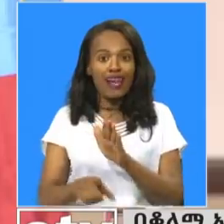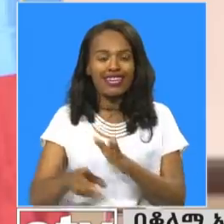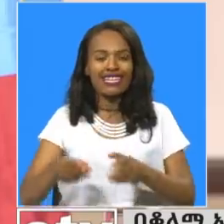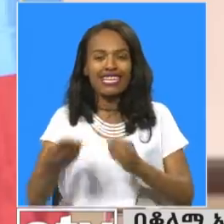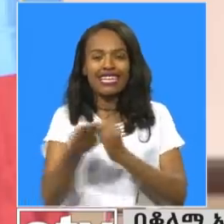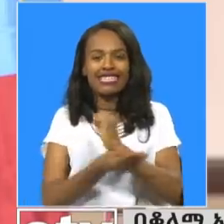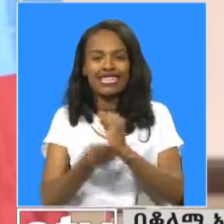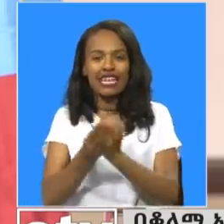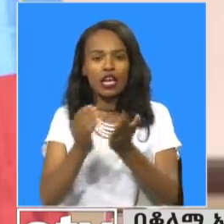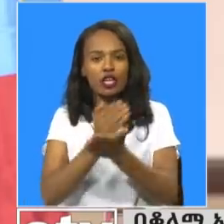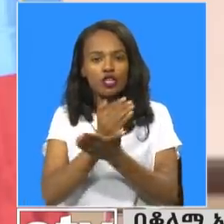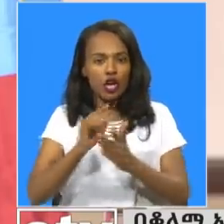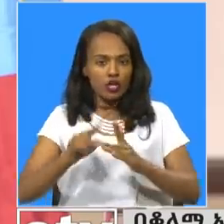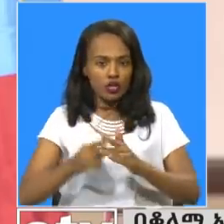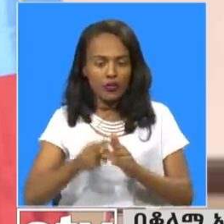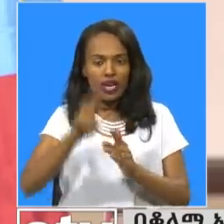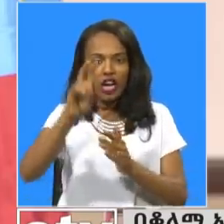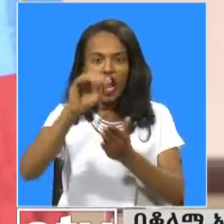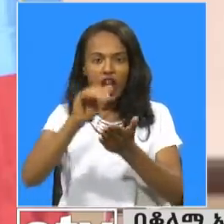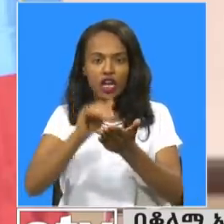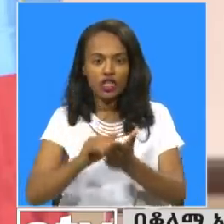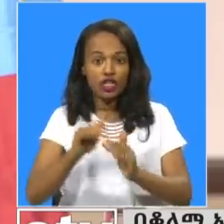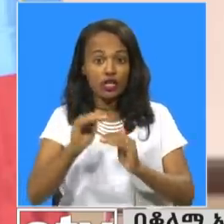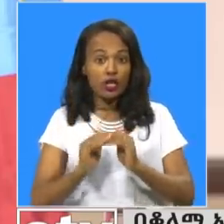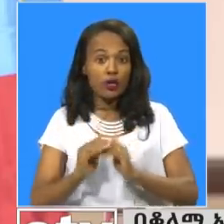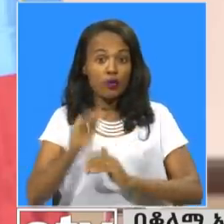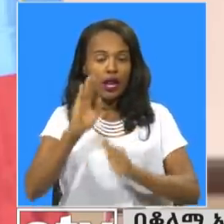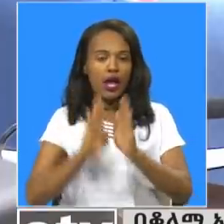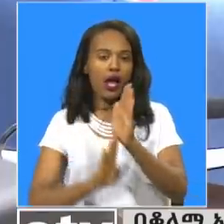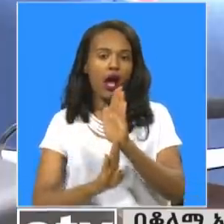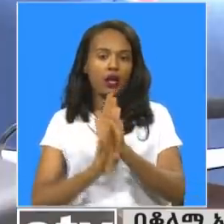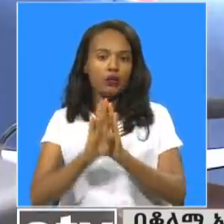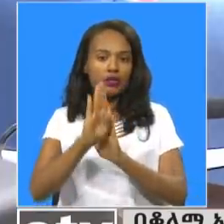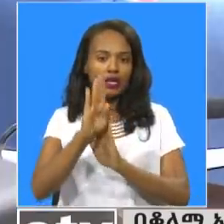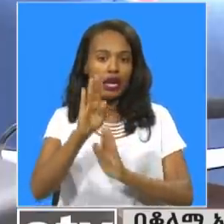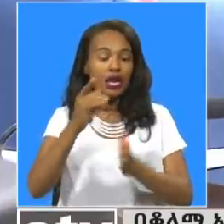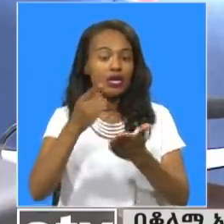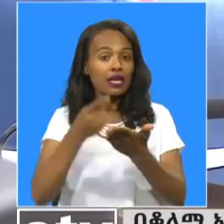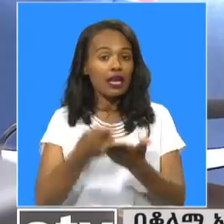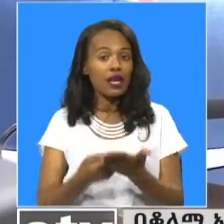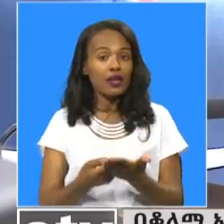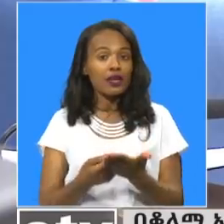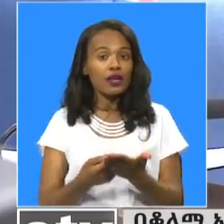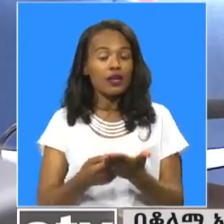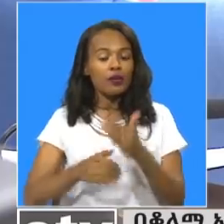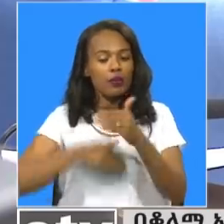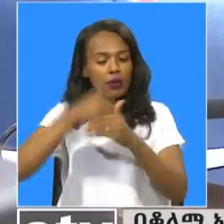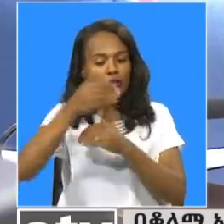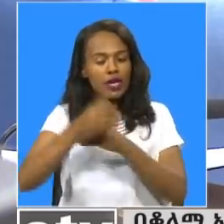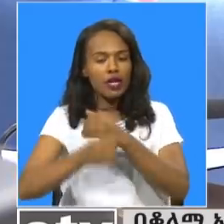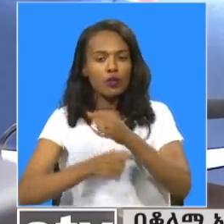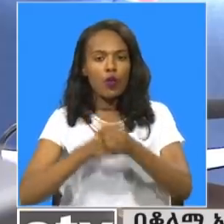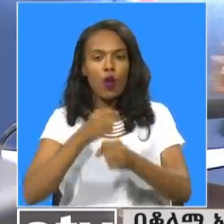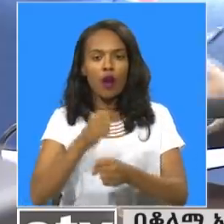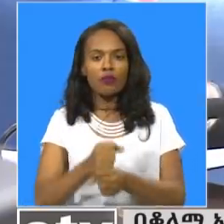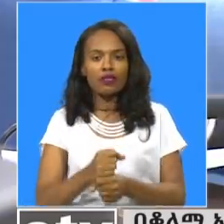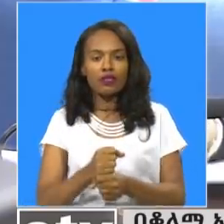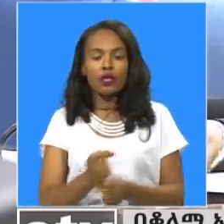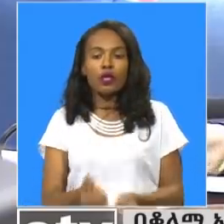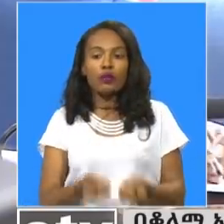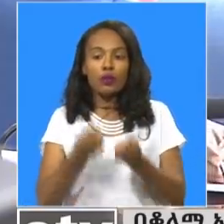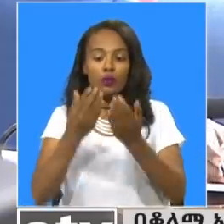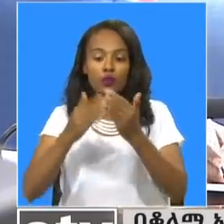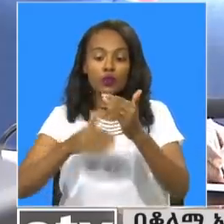እርሻ ጀምረን ከ20 ሺህ ሄክታር በላይ አልምተናል። ይሄን በሚቀጥለው አመት